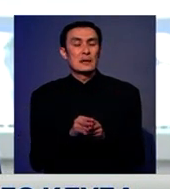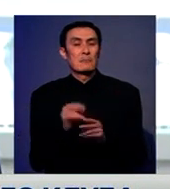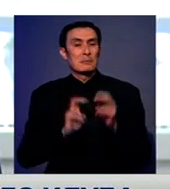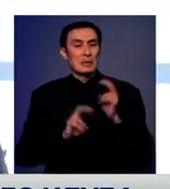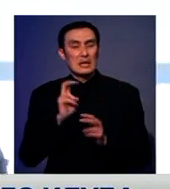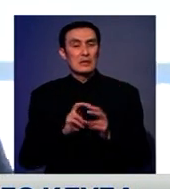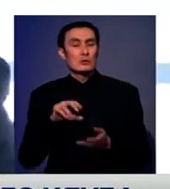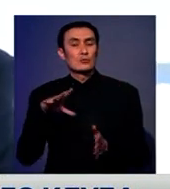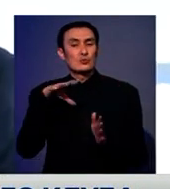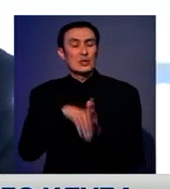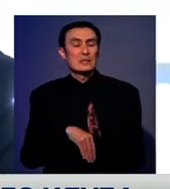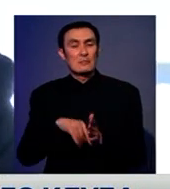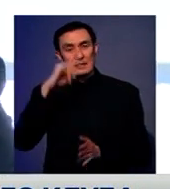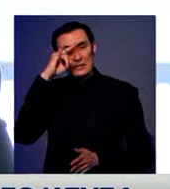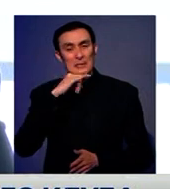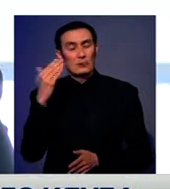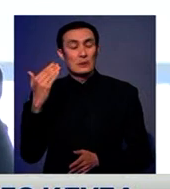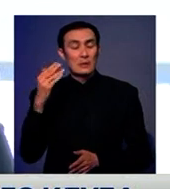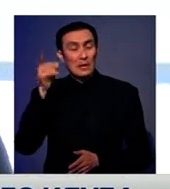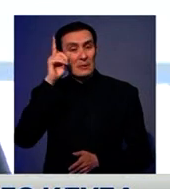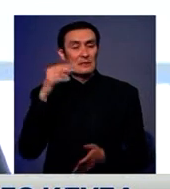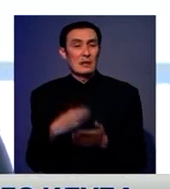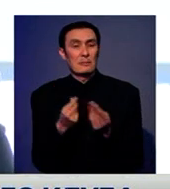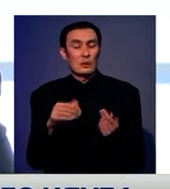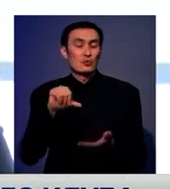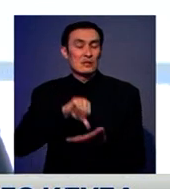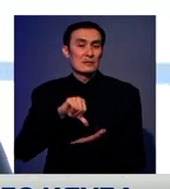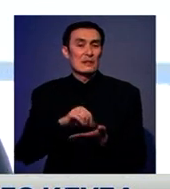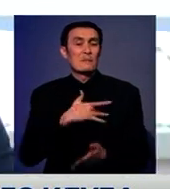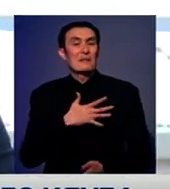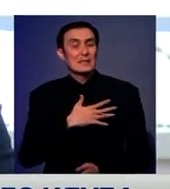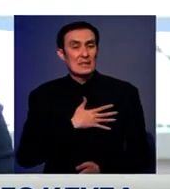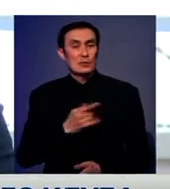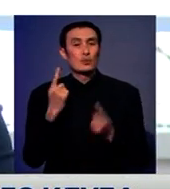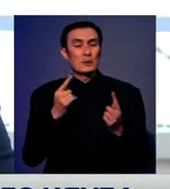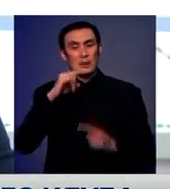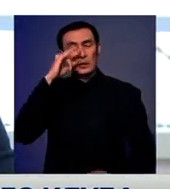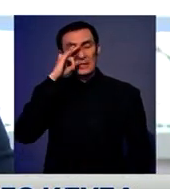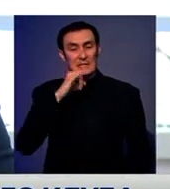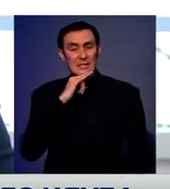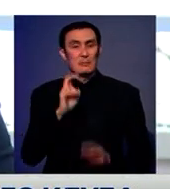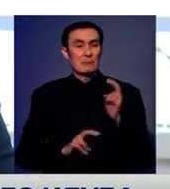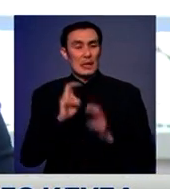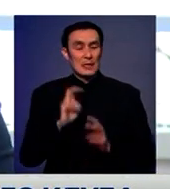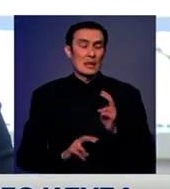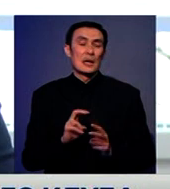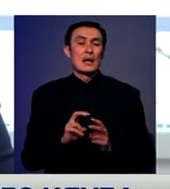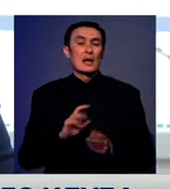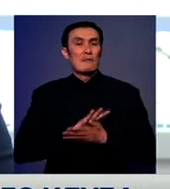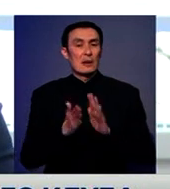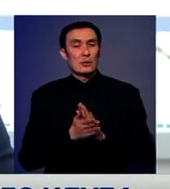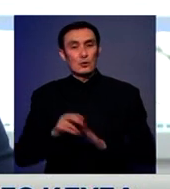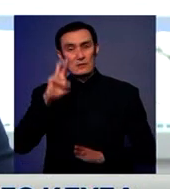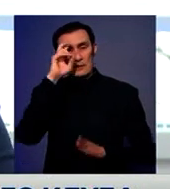германского капитала. Мы также приглашаем германские компании участвовать в процессе приватизации крупных государственных предприятий. В рамках